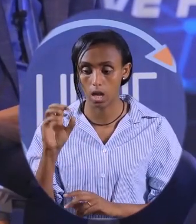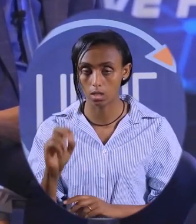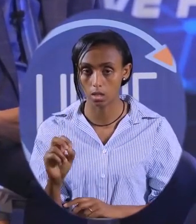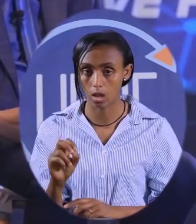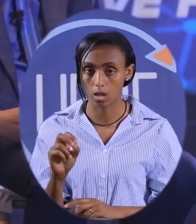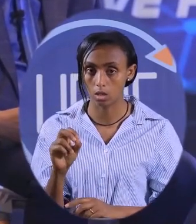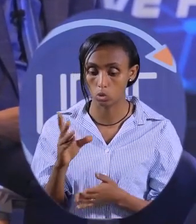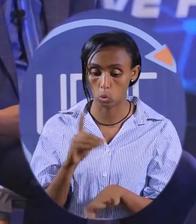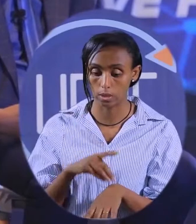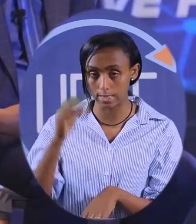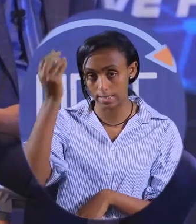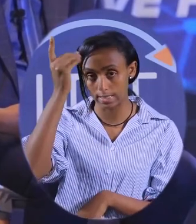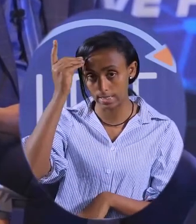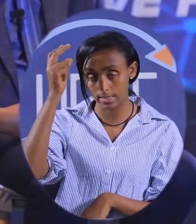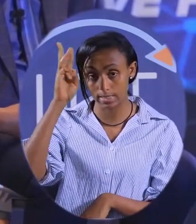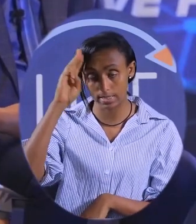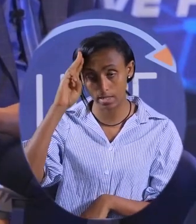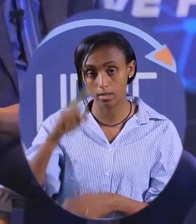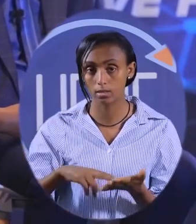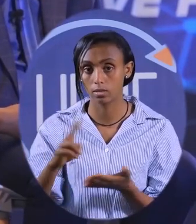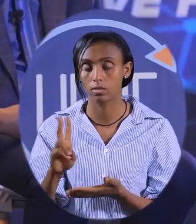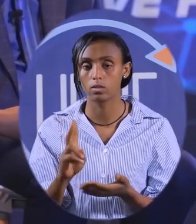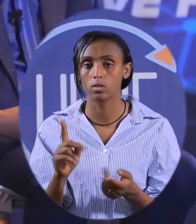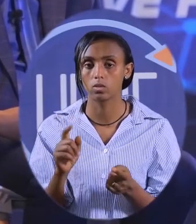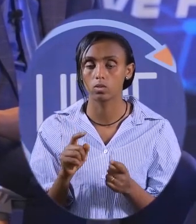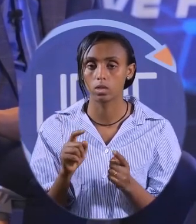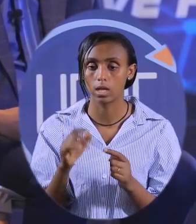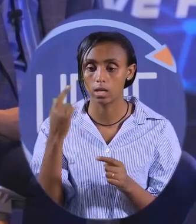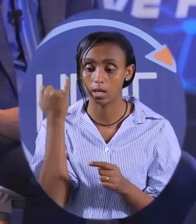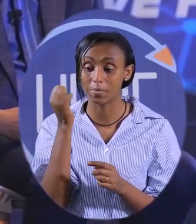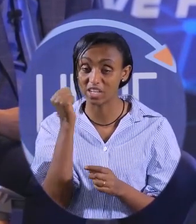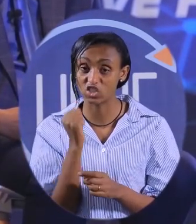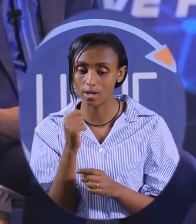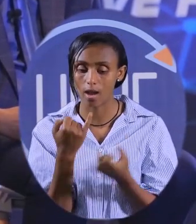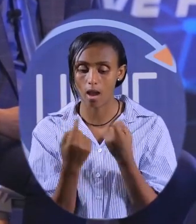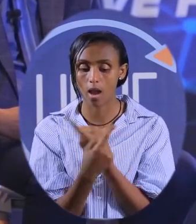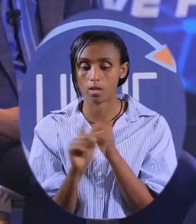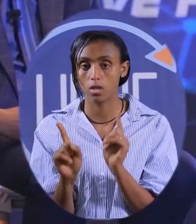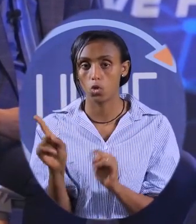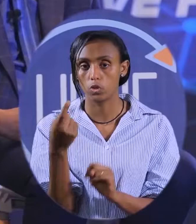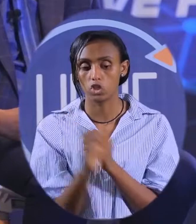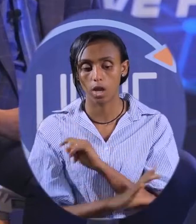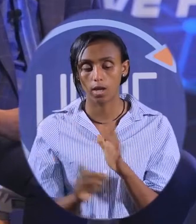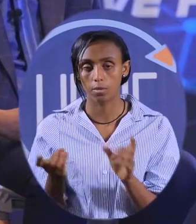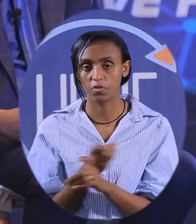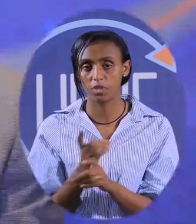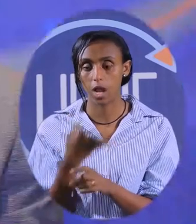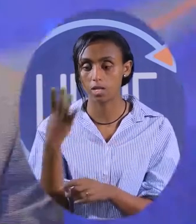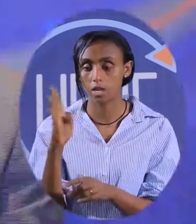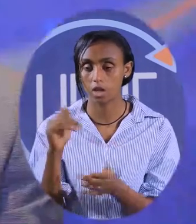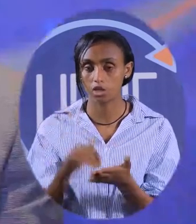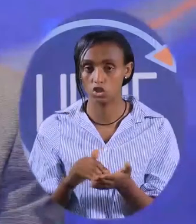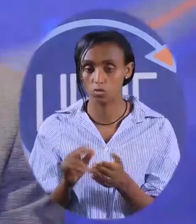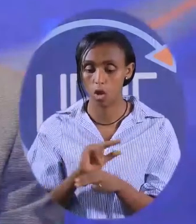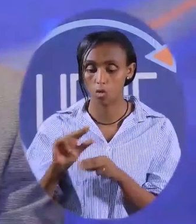ዶክተር ሲሳይ ቅድም እንደገለጹት ስታንቲንግ ዜሮ ወይም ከመቀንጨር ነፃ የሆነች ሀገር ለመፍጠር ወደ 14,000